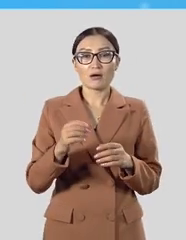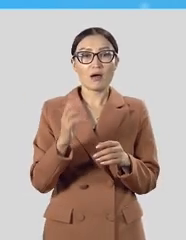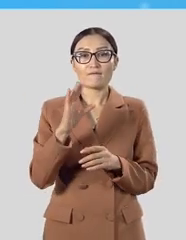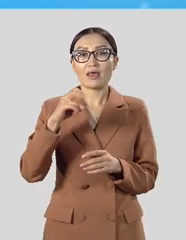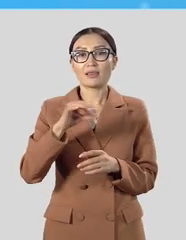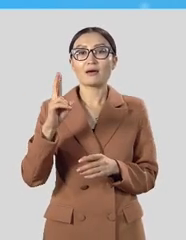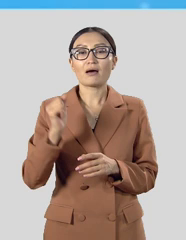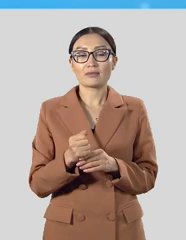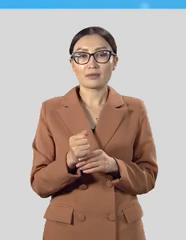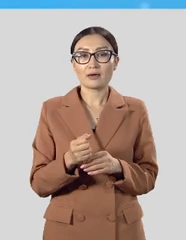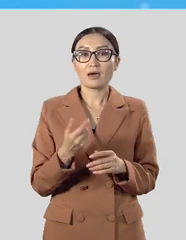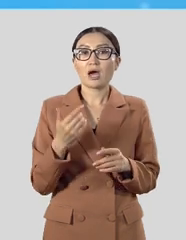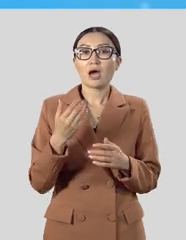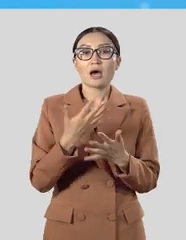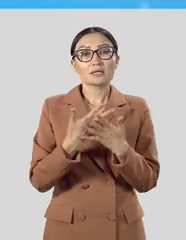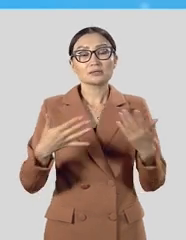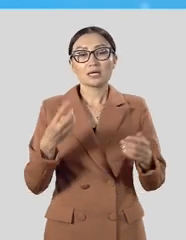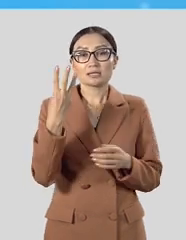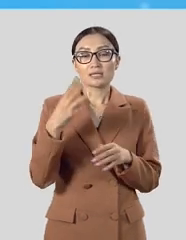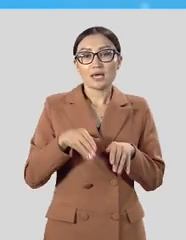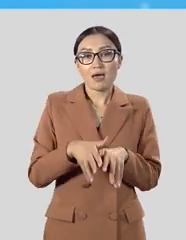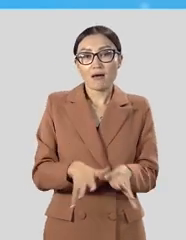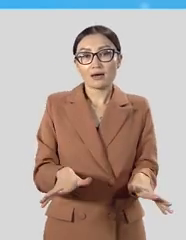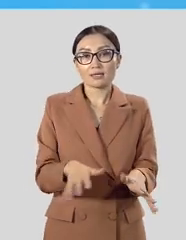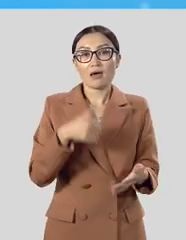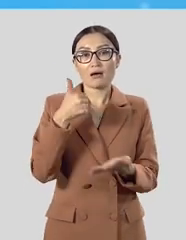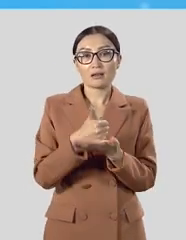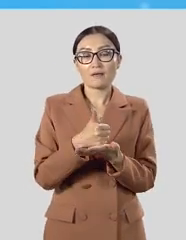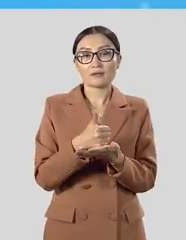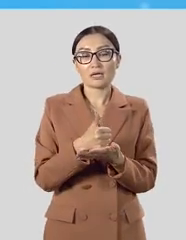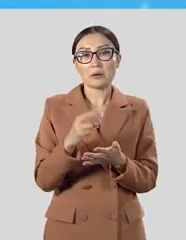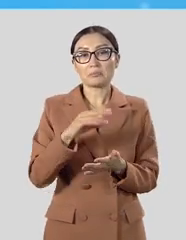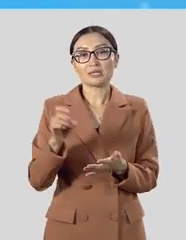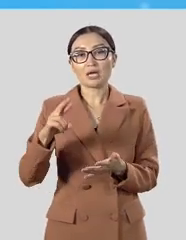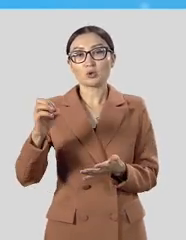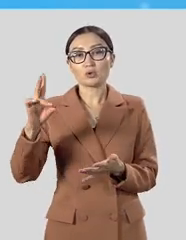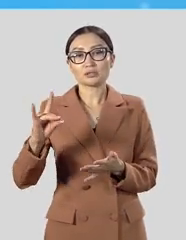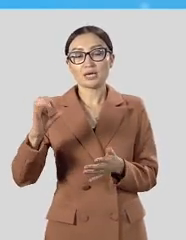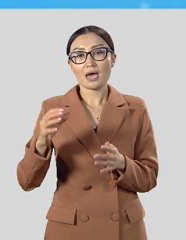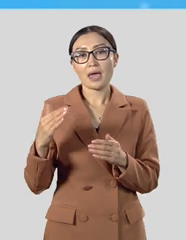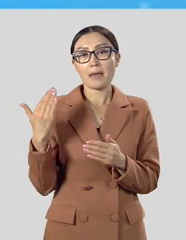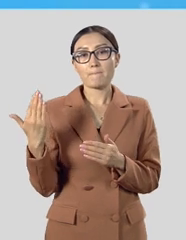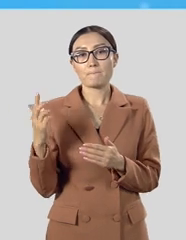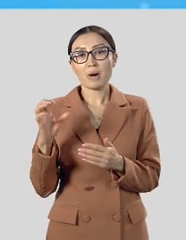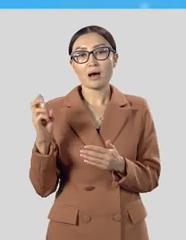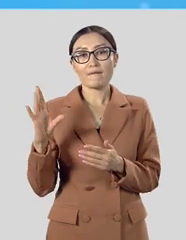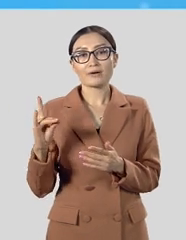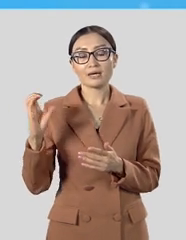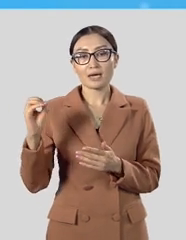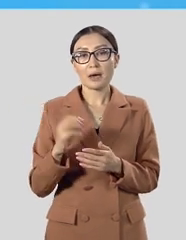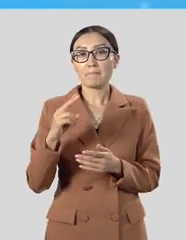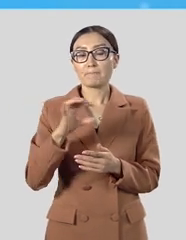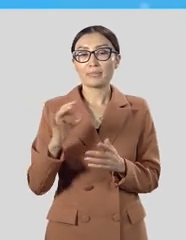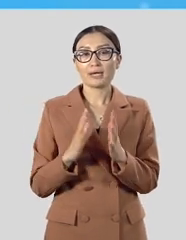обладают корни. Различают три вида корней – главные, придаточные, боковые. При